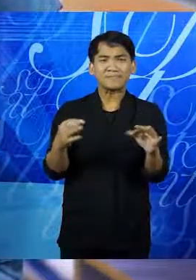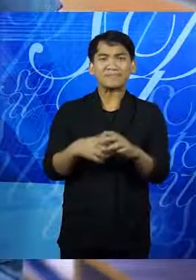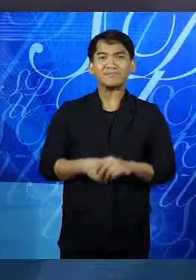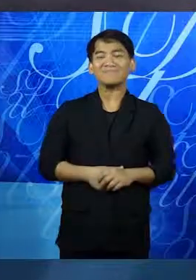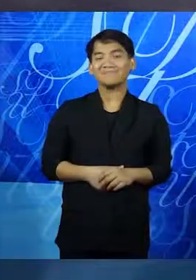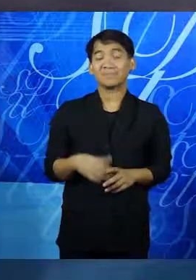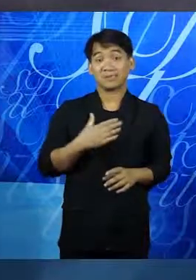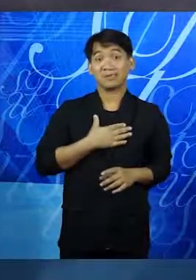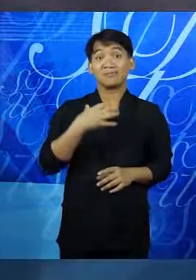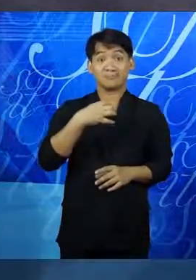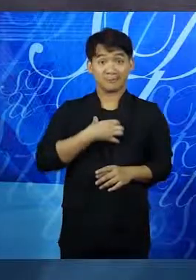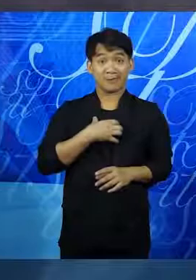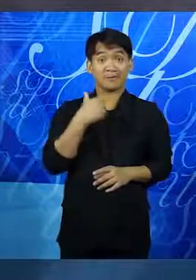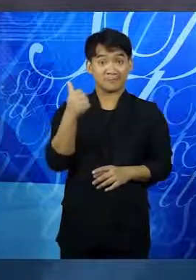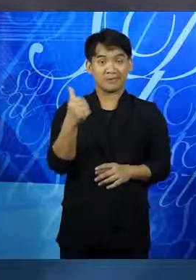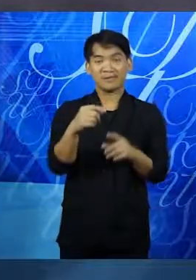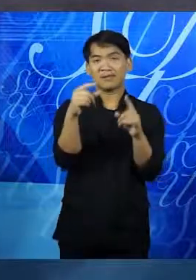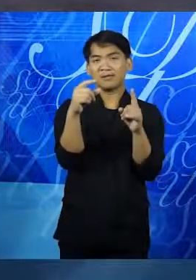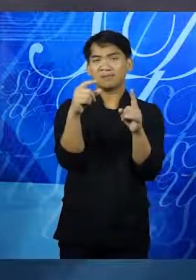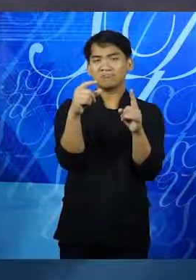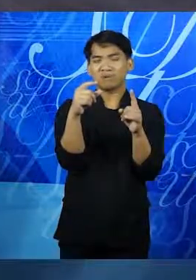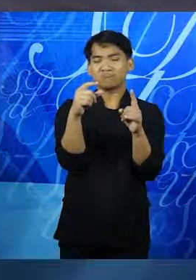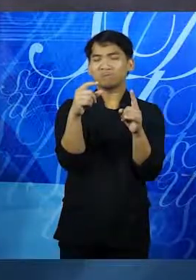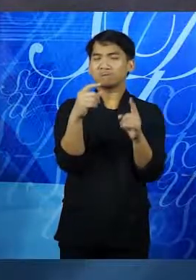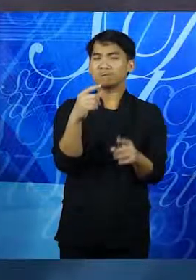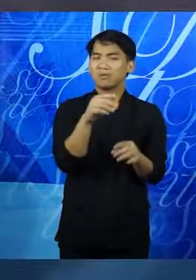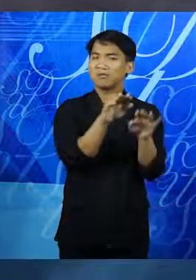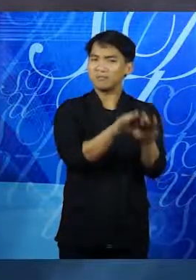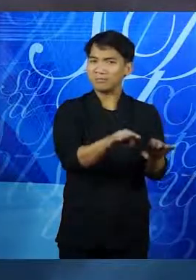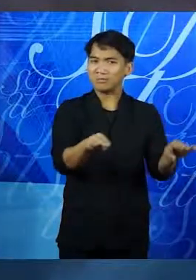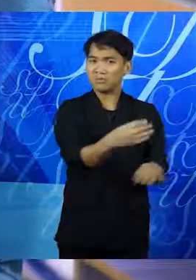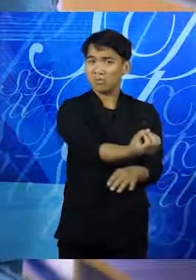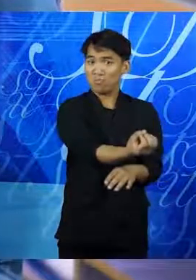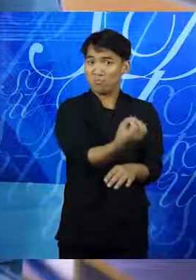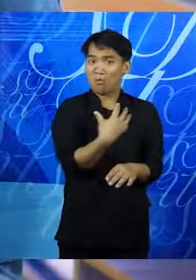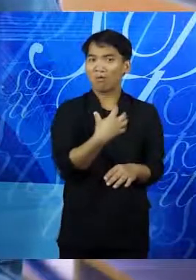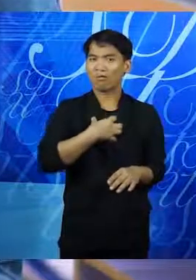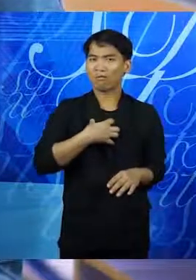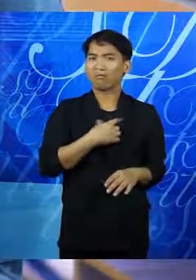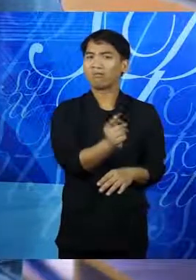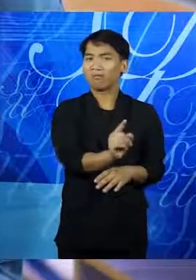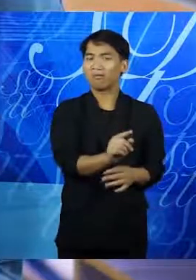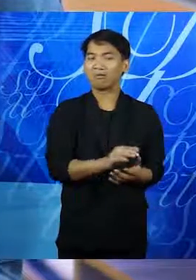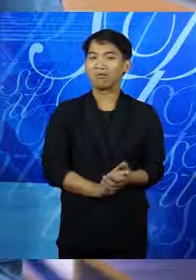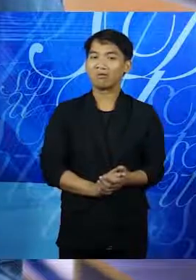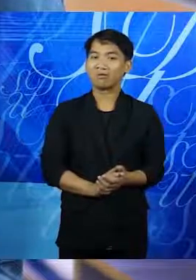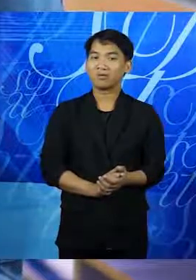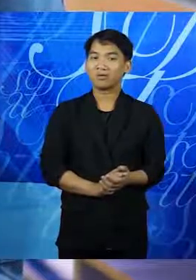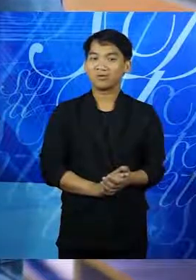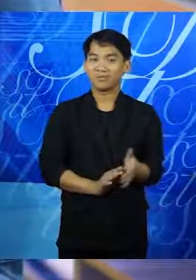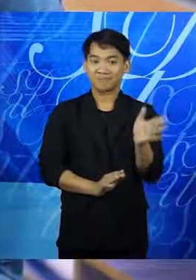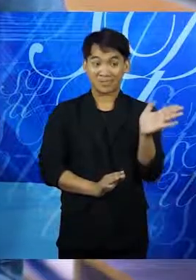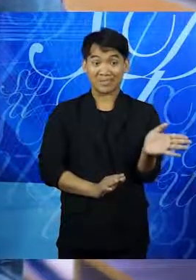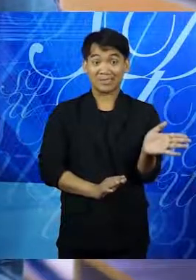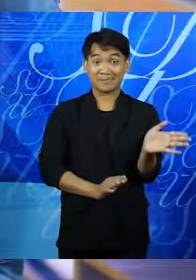ยฉันอยากได้เป็นคำที่บอกความต้องการของเด็กสำหรับการที่เราจะติดเนี่ยนะคะคำว่